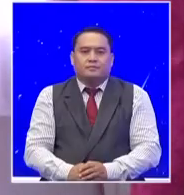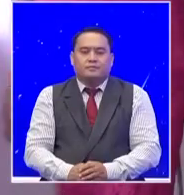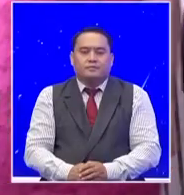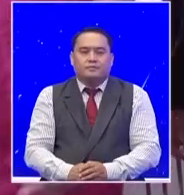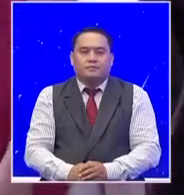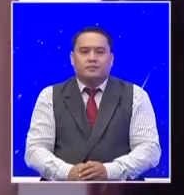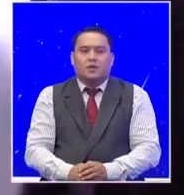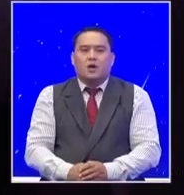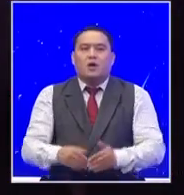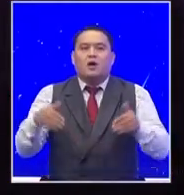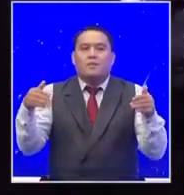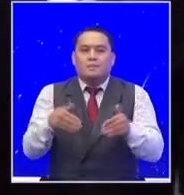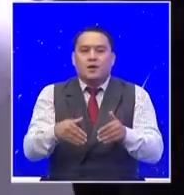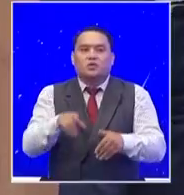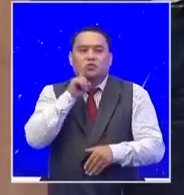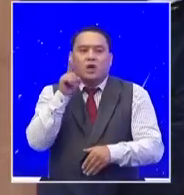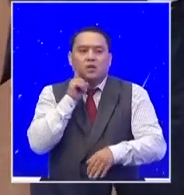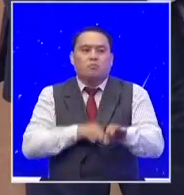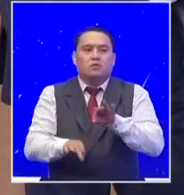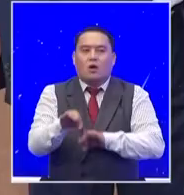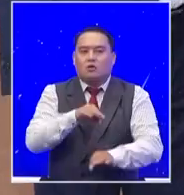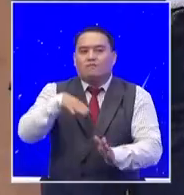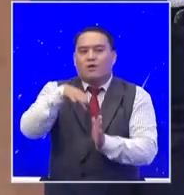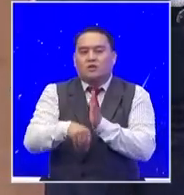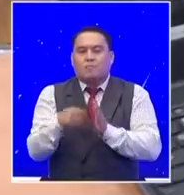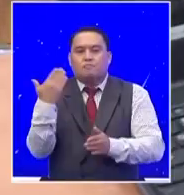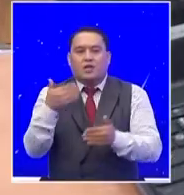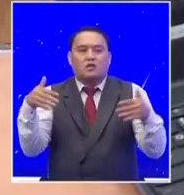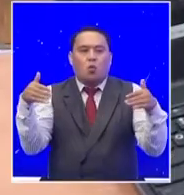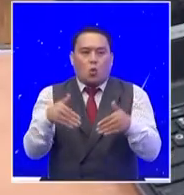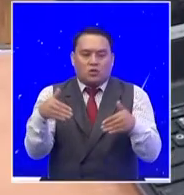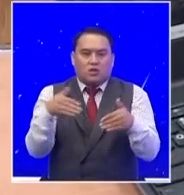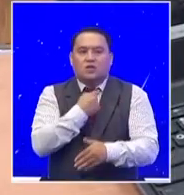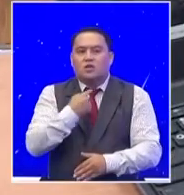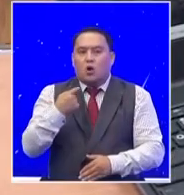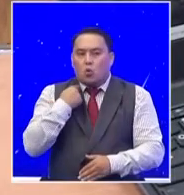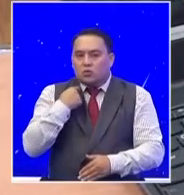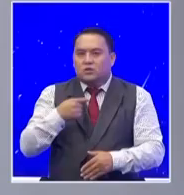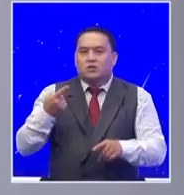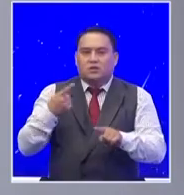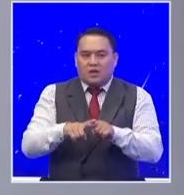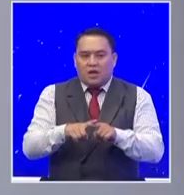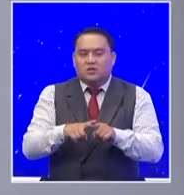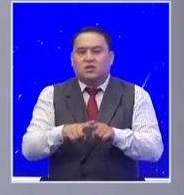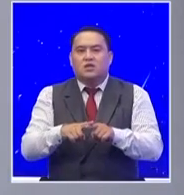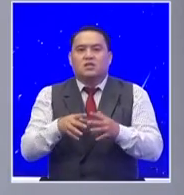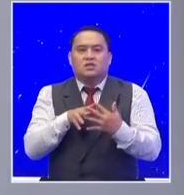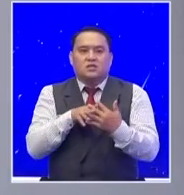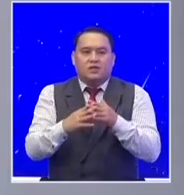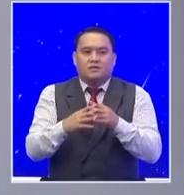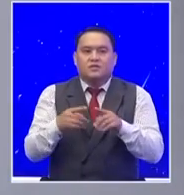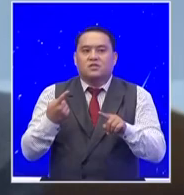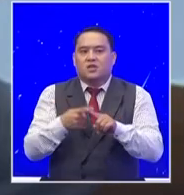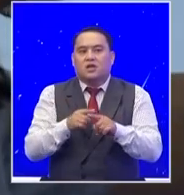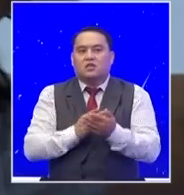Кроме политехнического, в проект «Джаз Маман» на этот год вошли еще 5 колледжей. В их числе Талдыкурганский агротехнический и колледж сервиса и